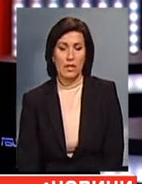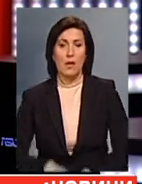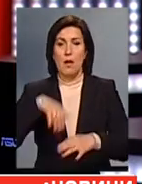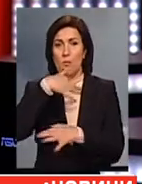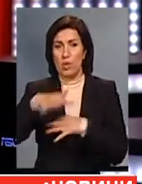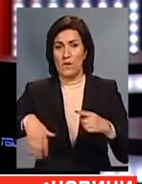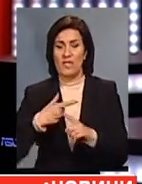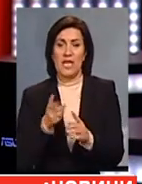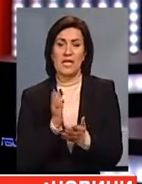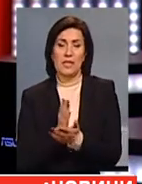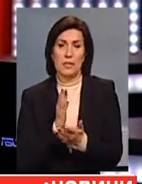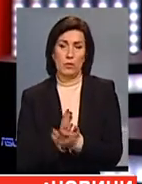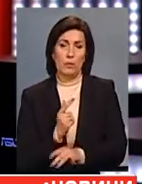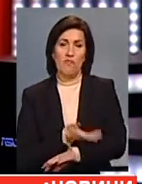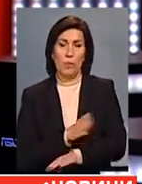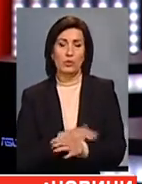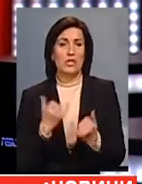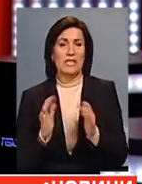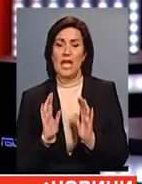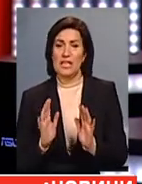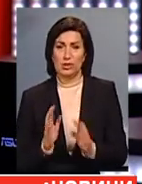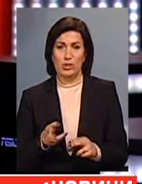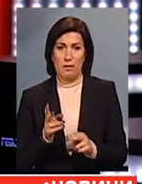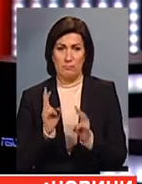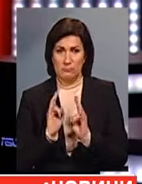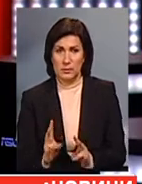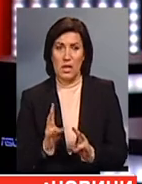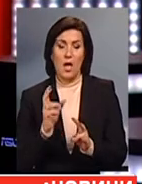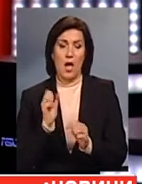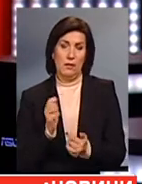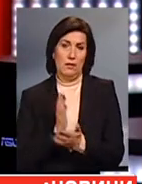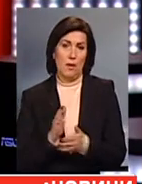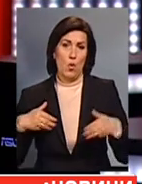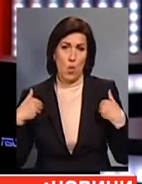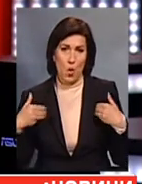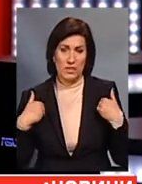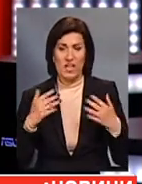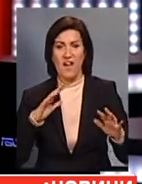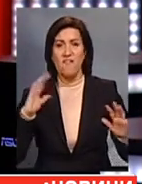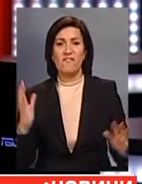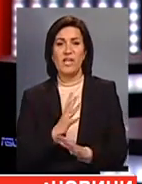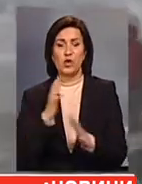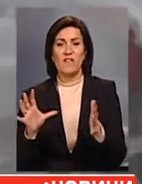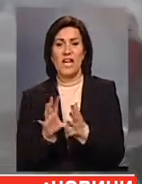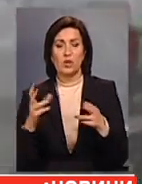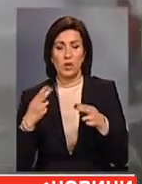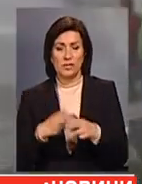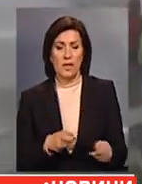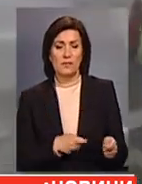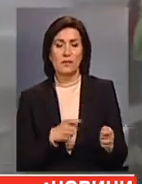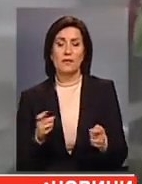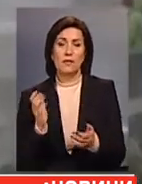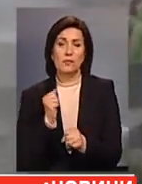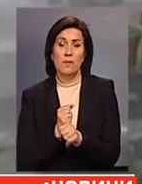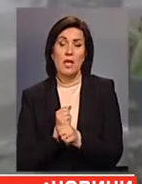Буревій, що напередодні прокотився Польщею, не лише завдав шкоди, а й приніс користь. Вітрові електростанції виробили рекордну кількість